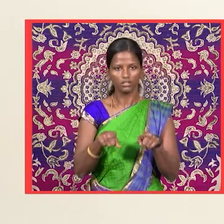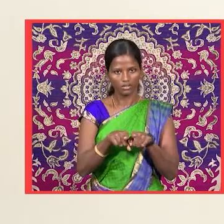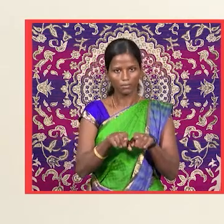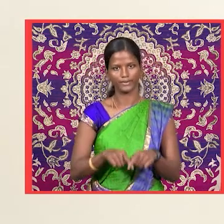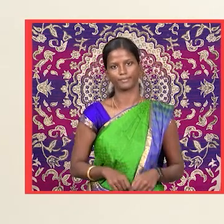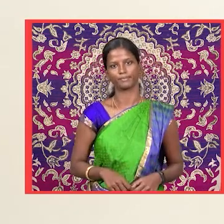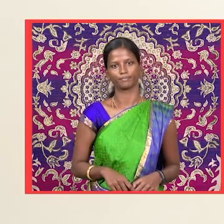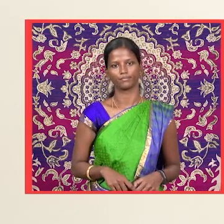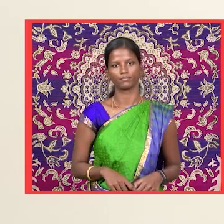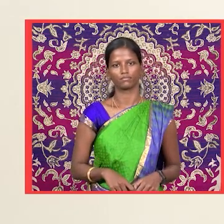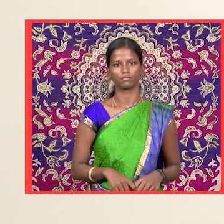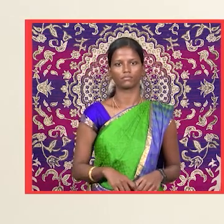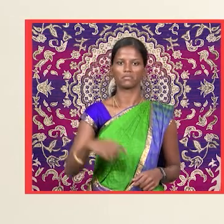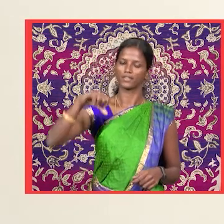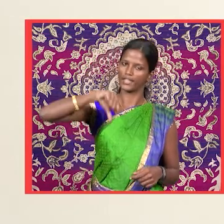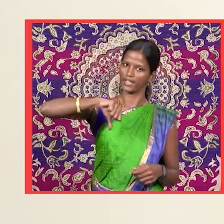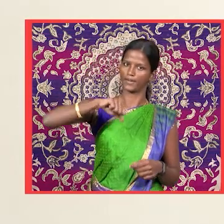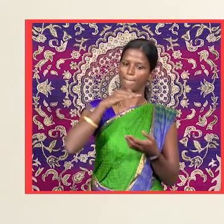சமம் நட்டம்